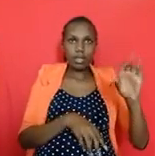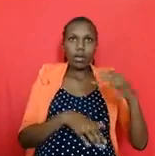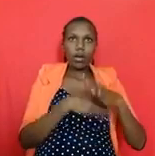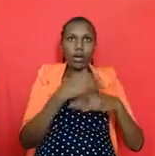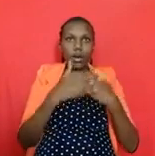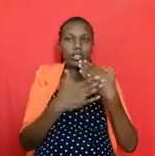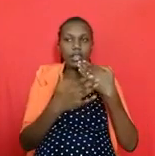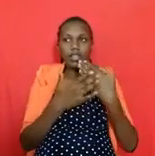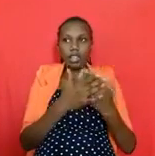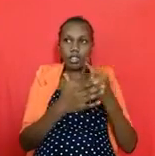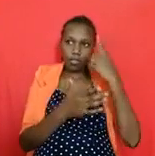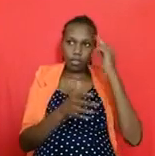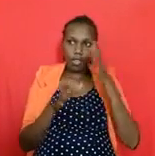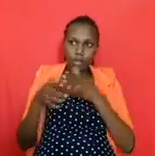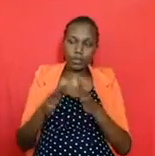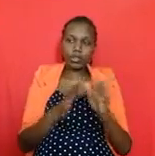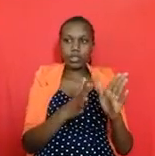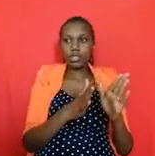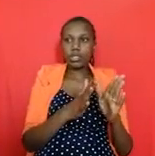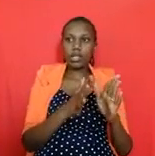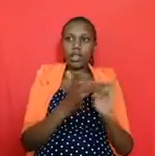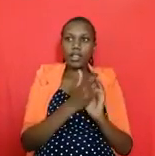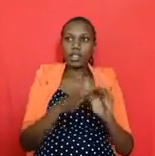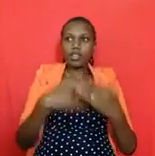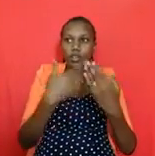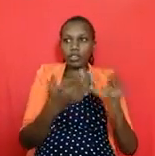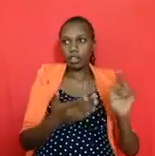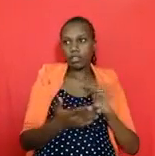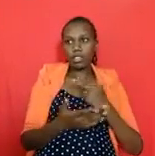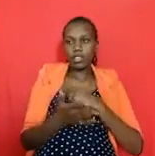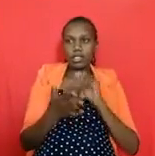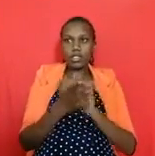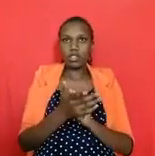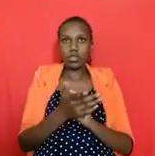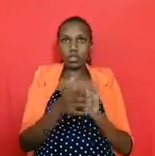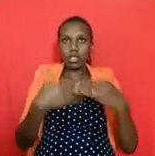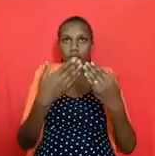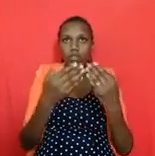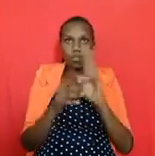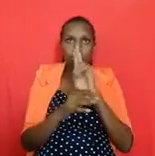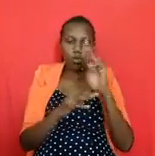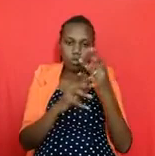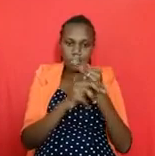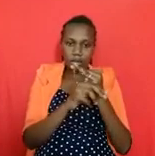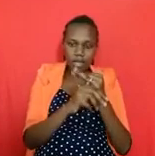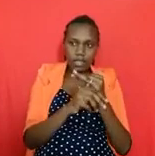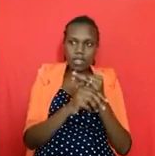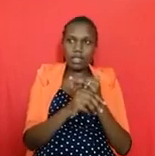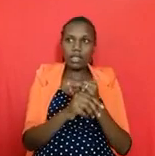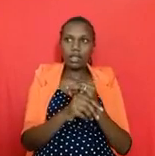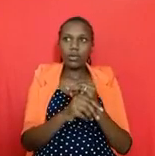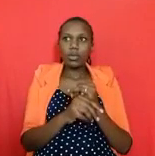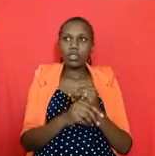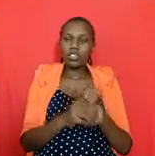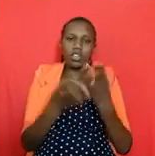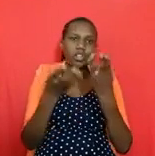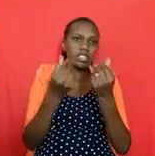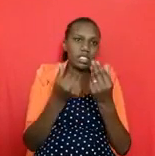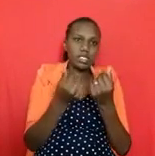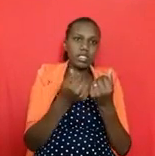ngatho ni tondu wa mweke uyu mutuhete nigetha turute wira uyu wa utari wa mathabu tutioyaga tari o undu wa